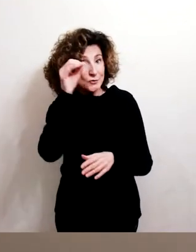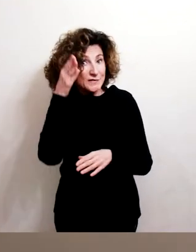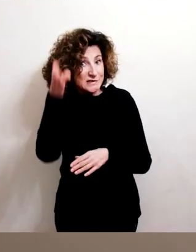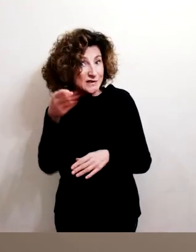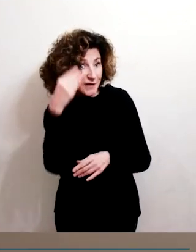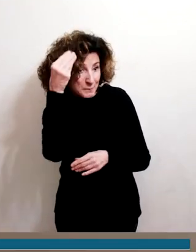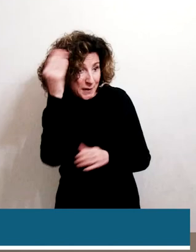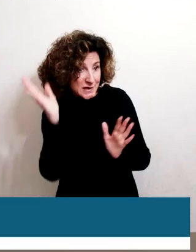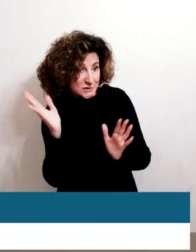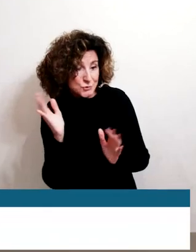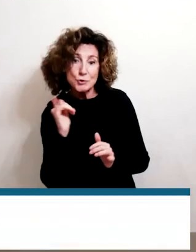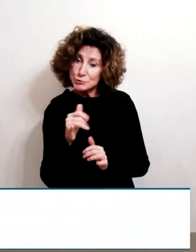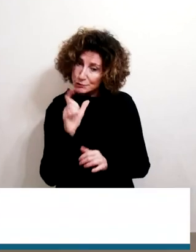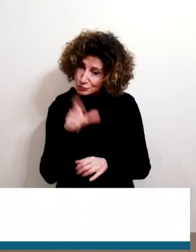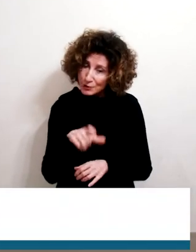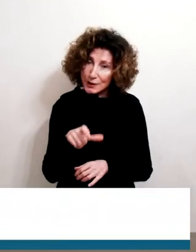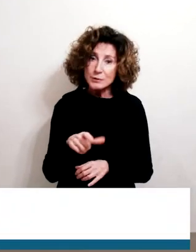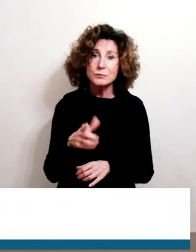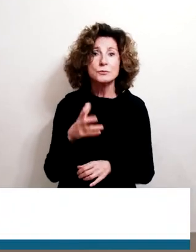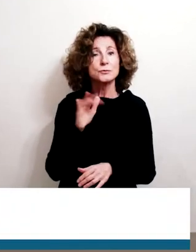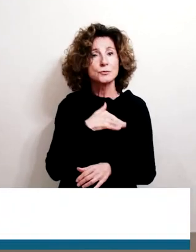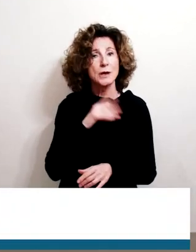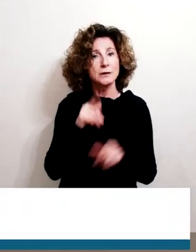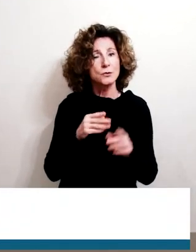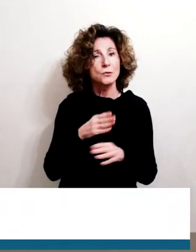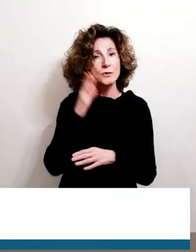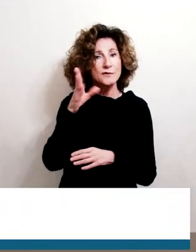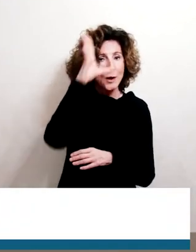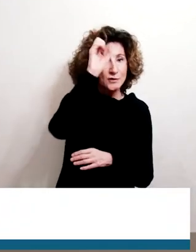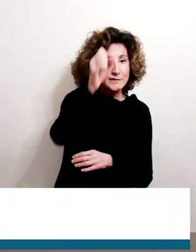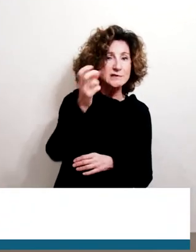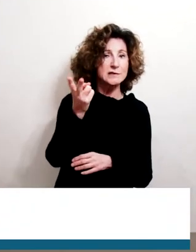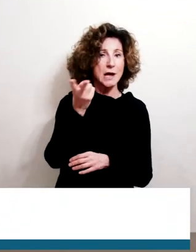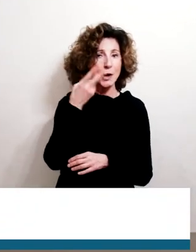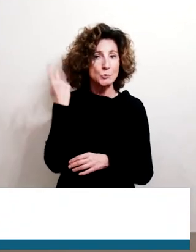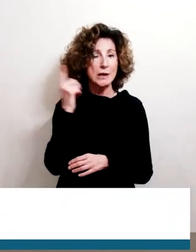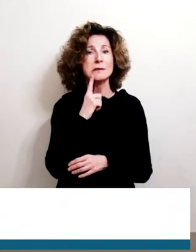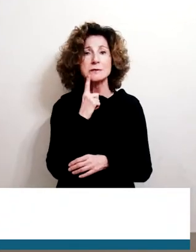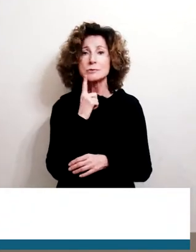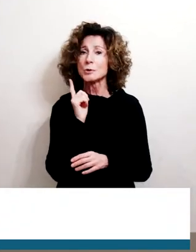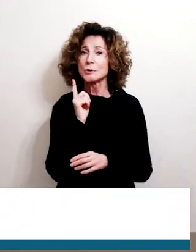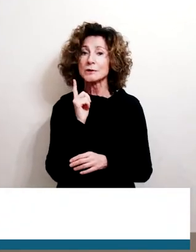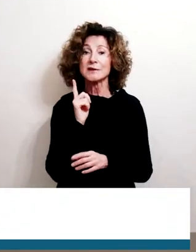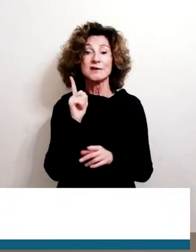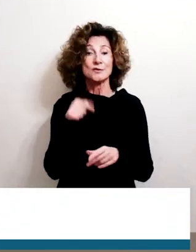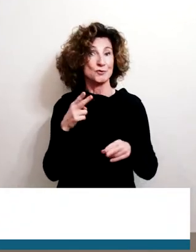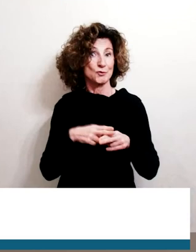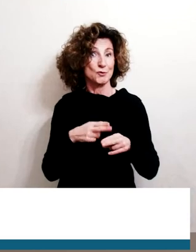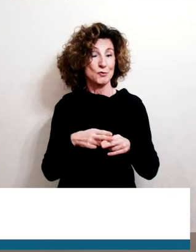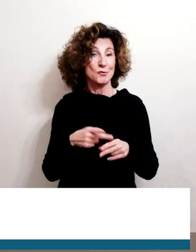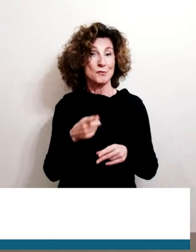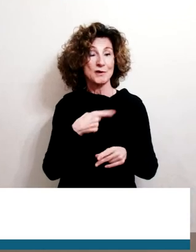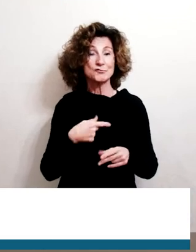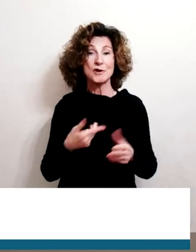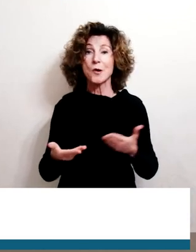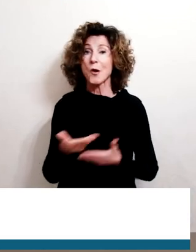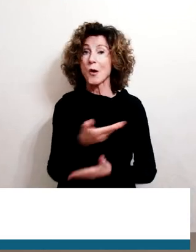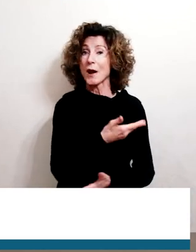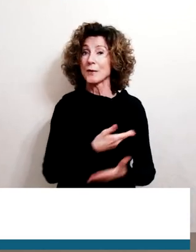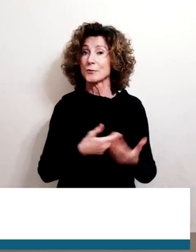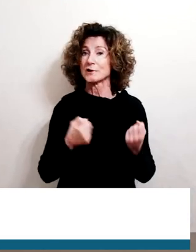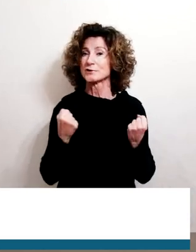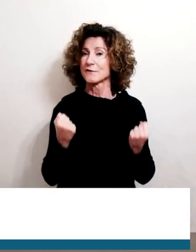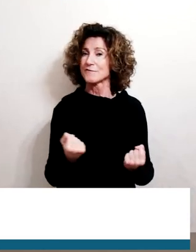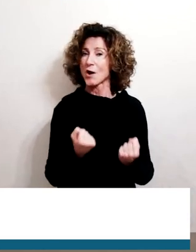certamente certo ci sono ragazzi che vanno all'università sordi e udenti e noi ad esempio a roma abbiamo